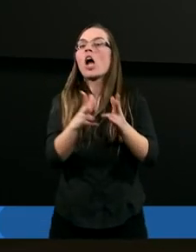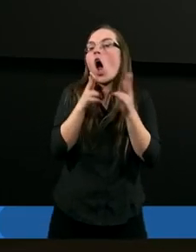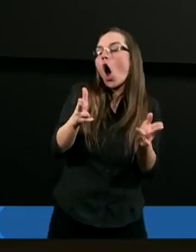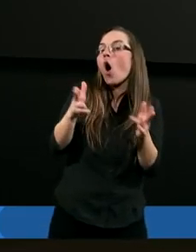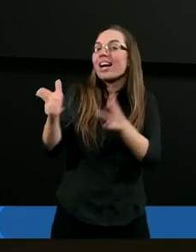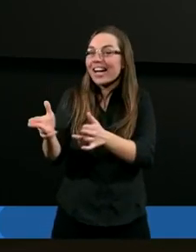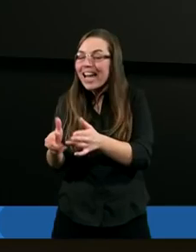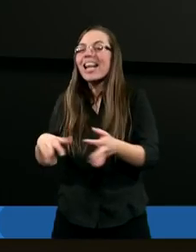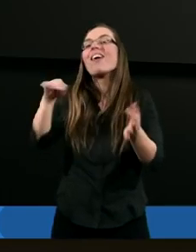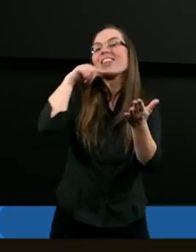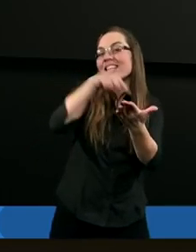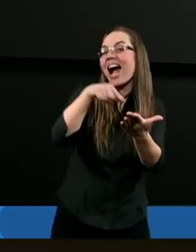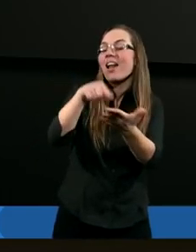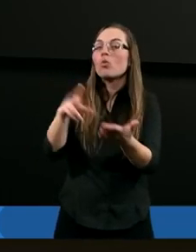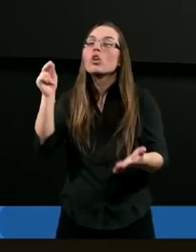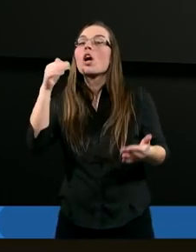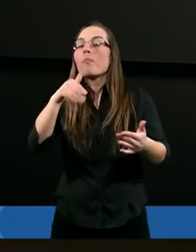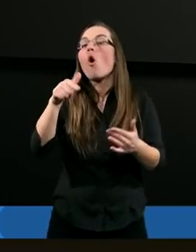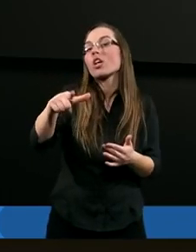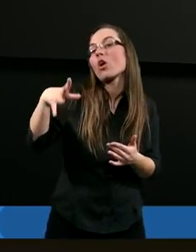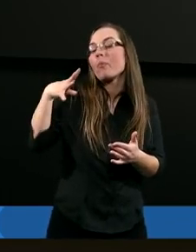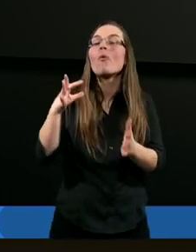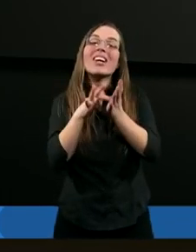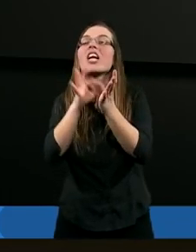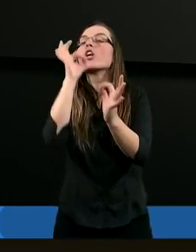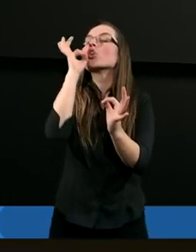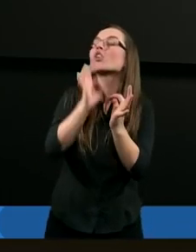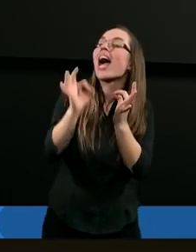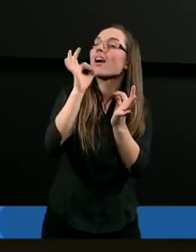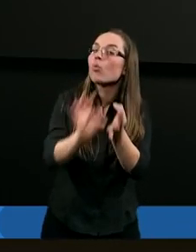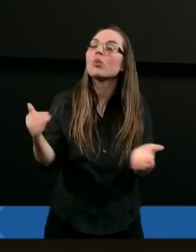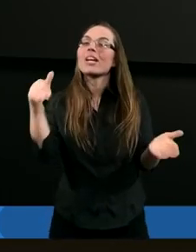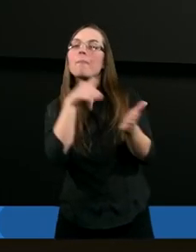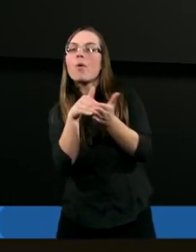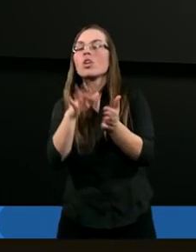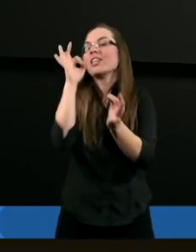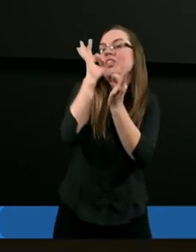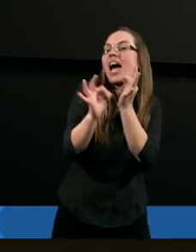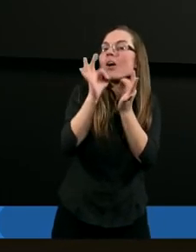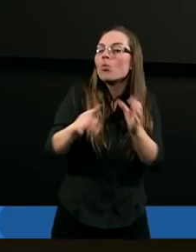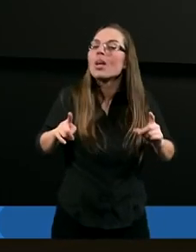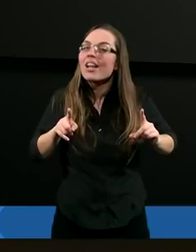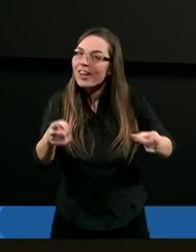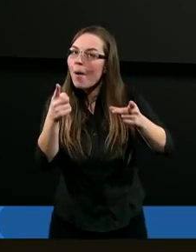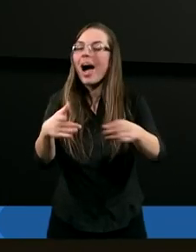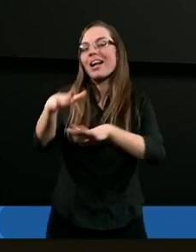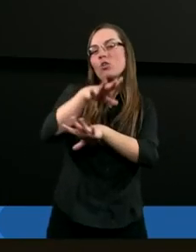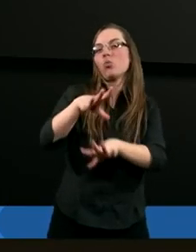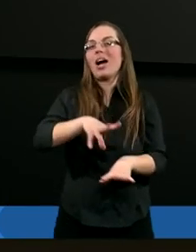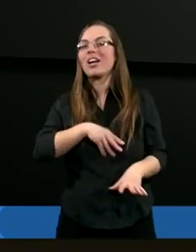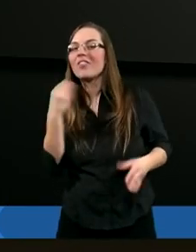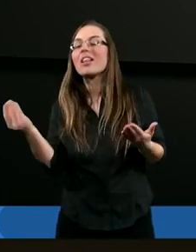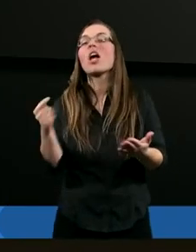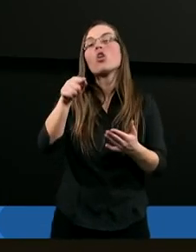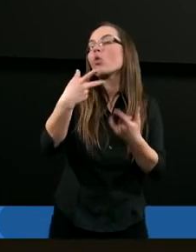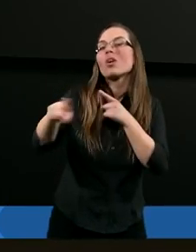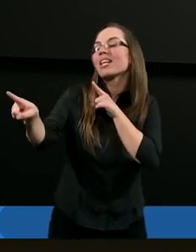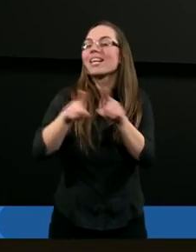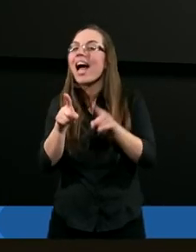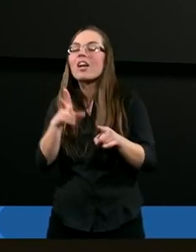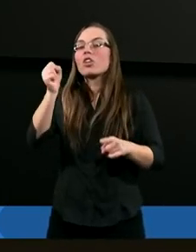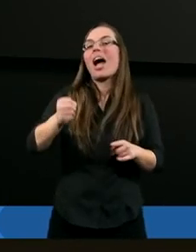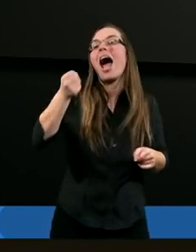okresach wskazuje, że to może było szczególnie potrzebne, szczególne działanie Ducha Świętego. Ale to nie